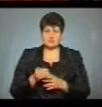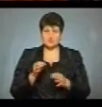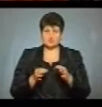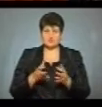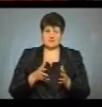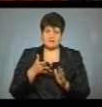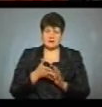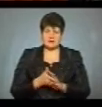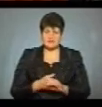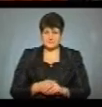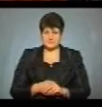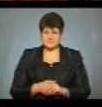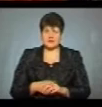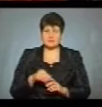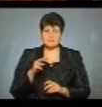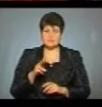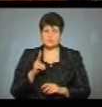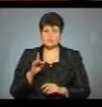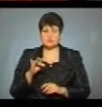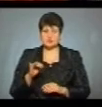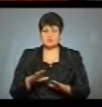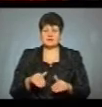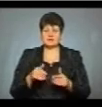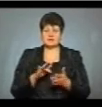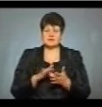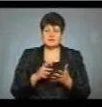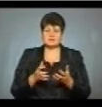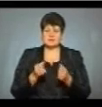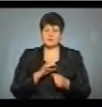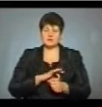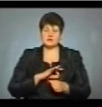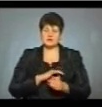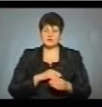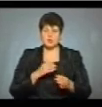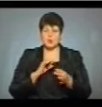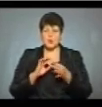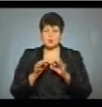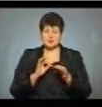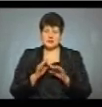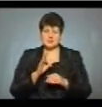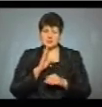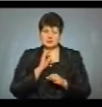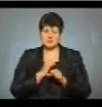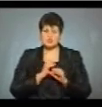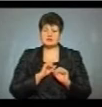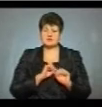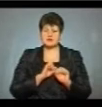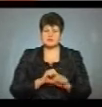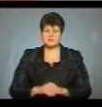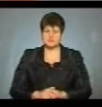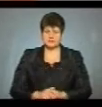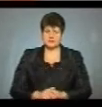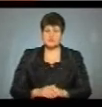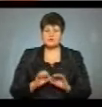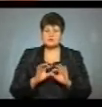витрати. Марина Кузніцова надаватиме у центрі підтримки жінок юридичні консультації. Також жінка працює адвокатом, розповідає, за